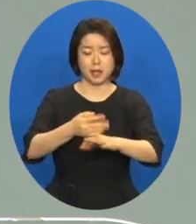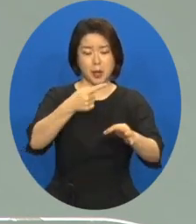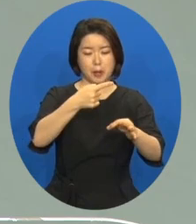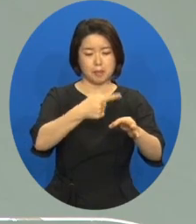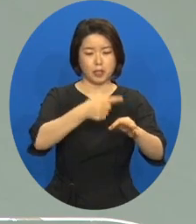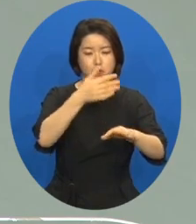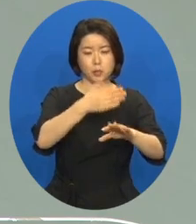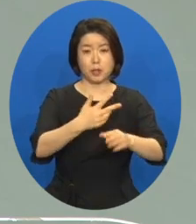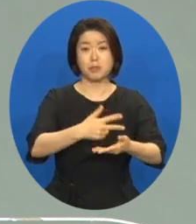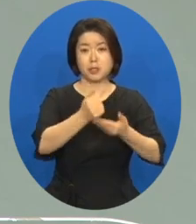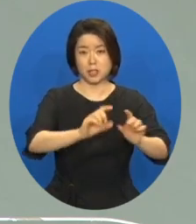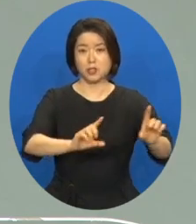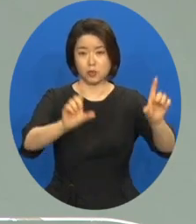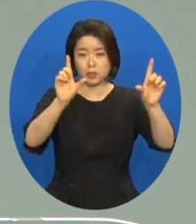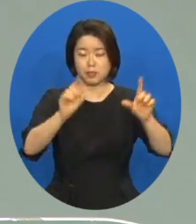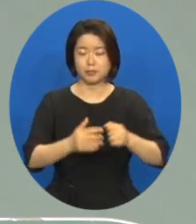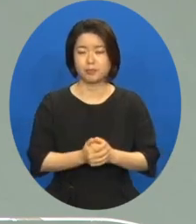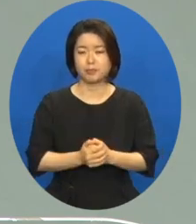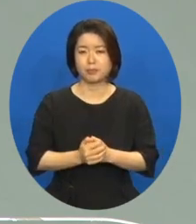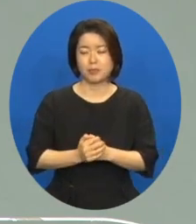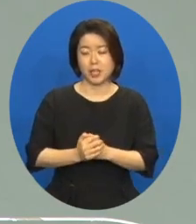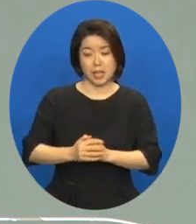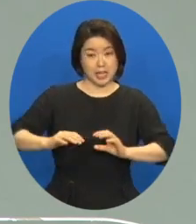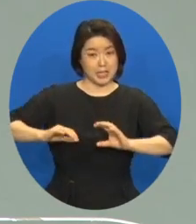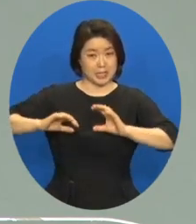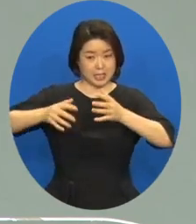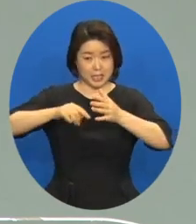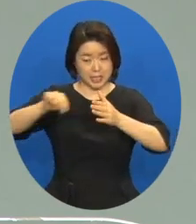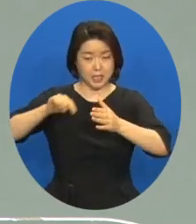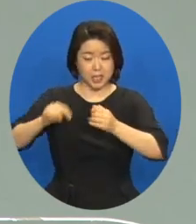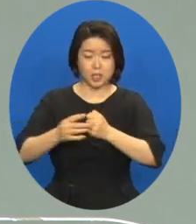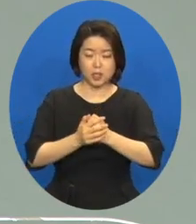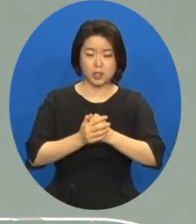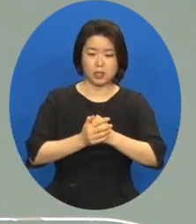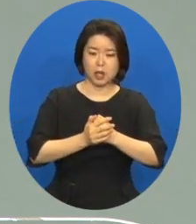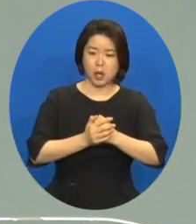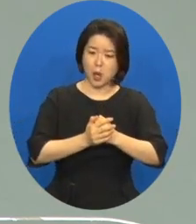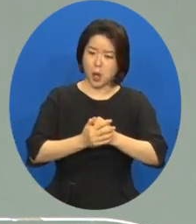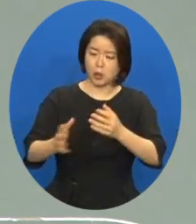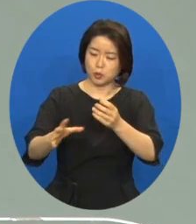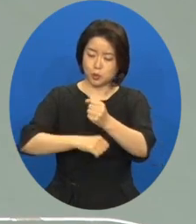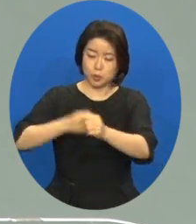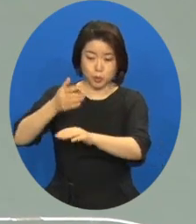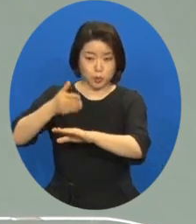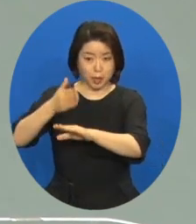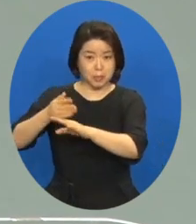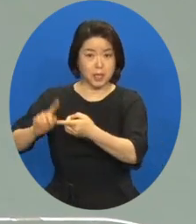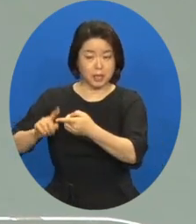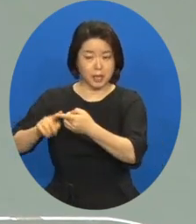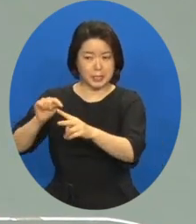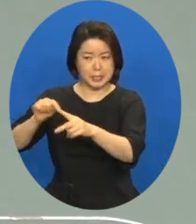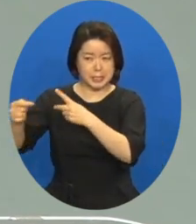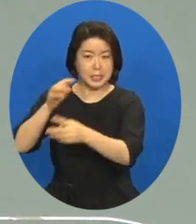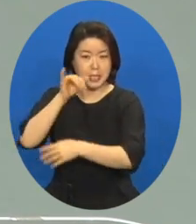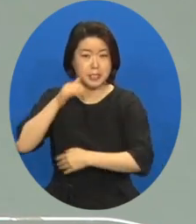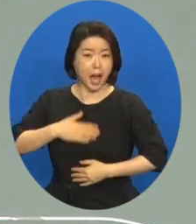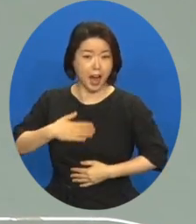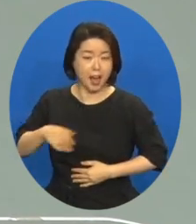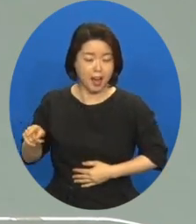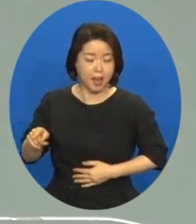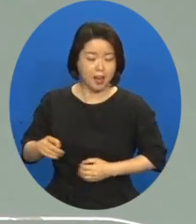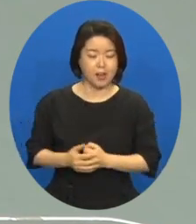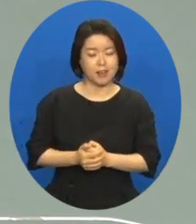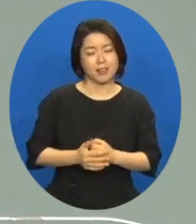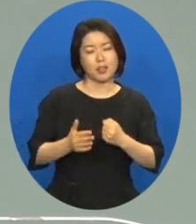감사절입니다. 세상에는 추수 감사에 대한 이해는 있습니다. 그래서 하나님께 감사를